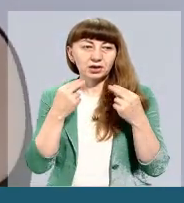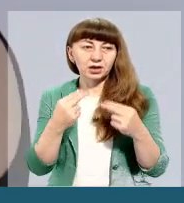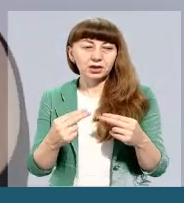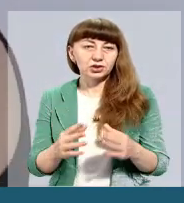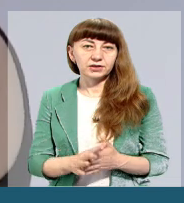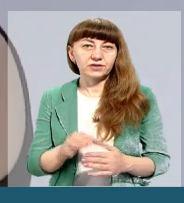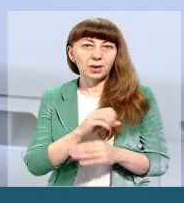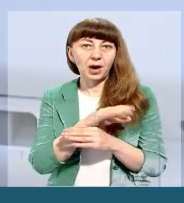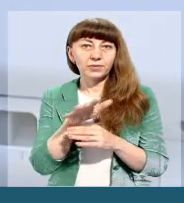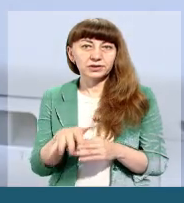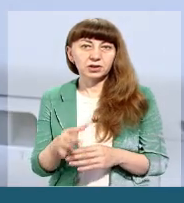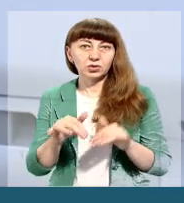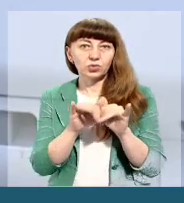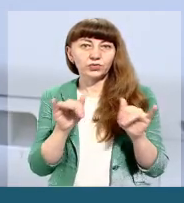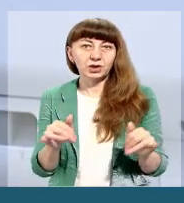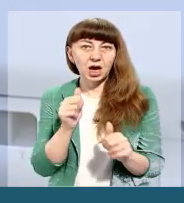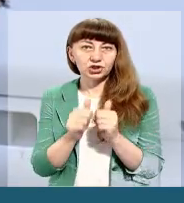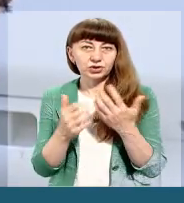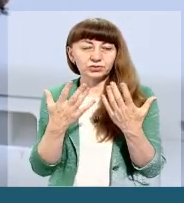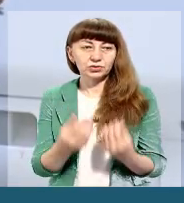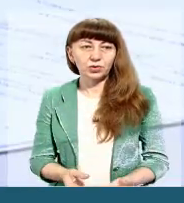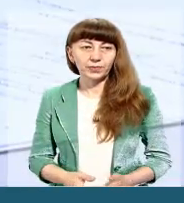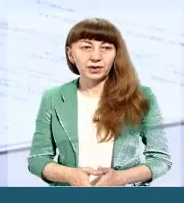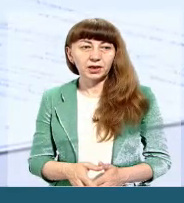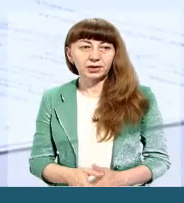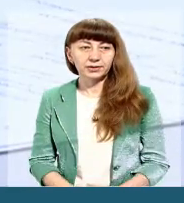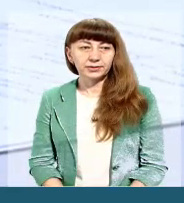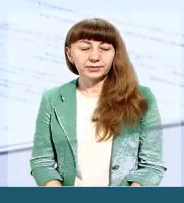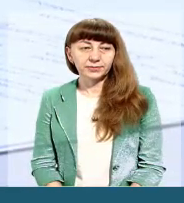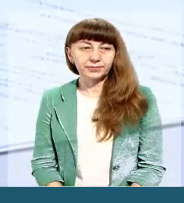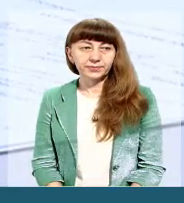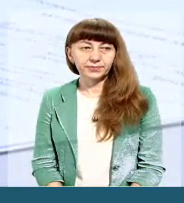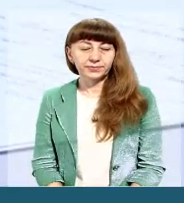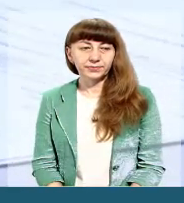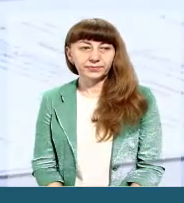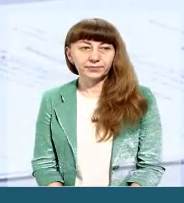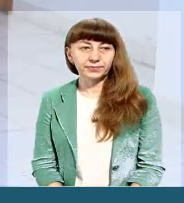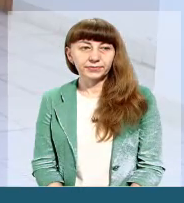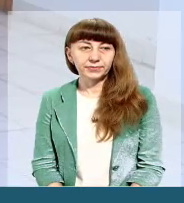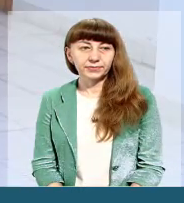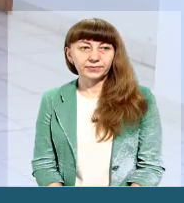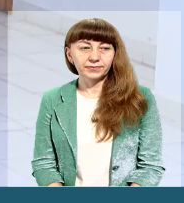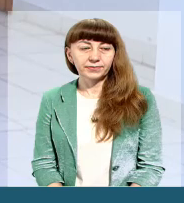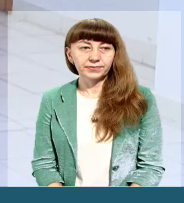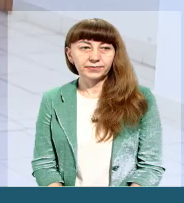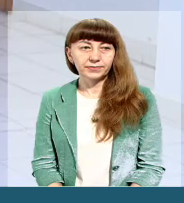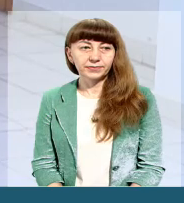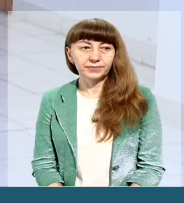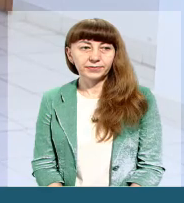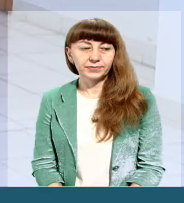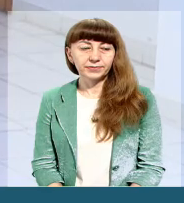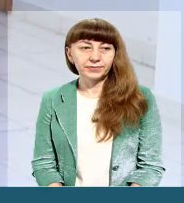кез келген ұйымның жұмысында клиентке бағдарланушылық бірінші кезекке шығады. Қызмет сапасын бақылау мақсатында азаматтарға арналған үкімет